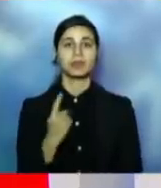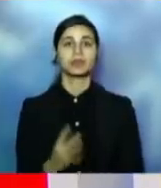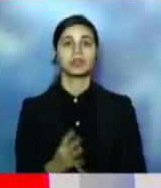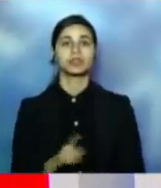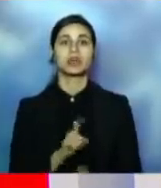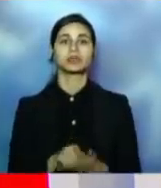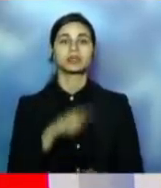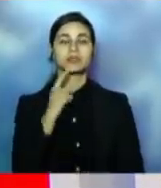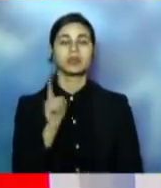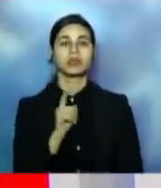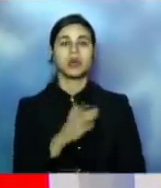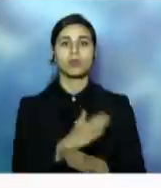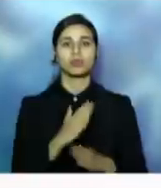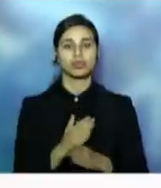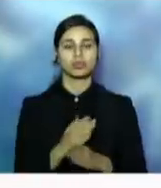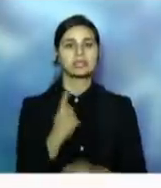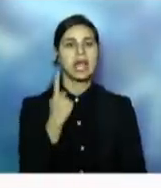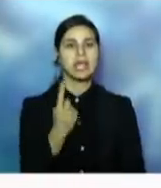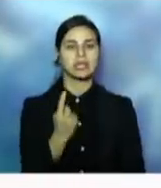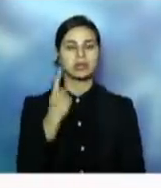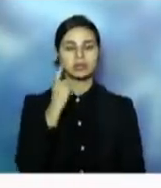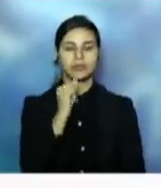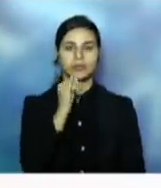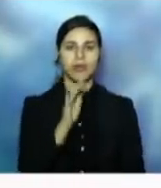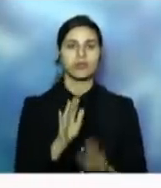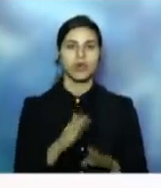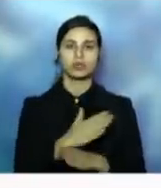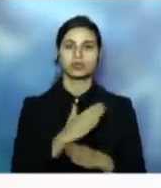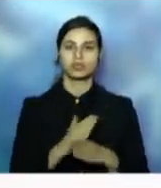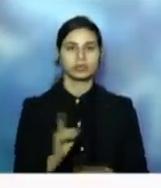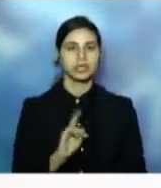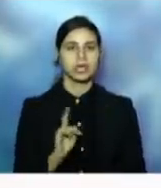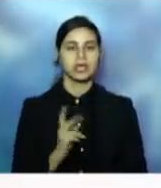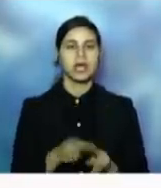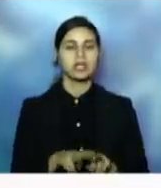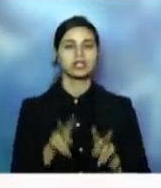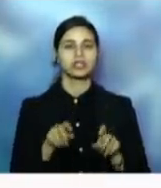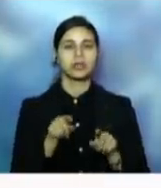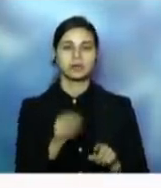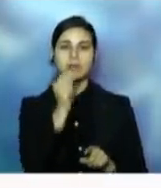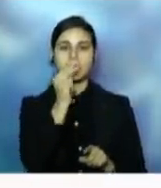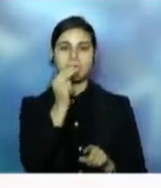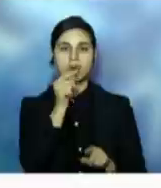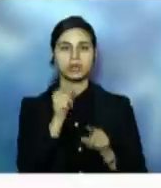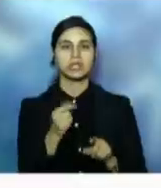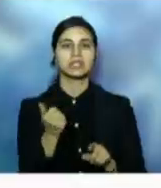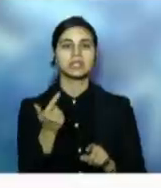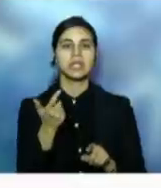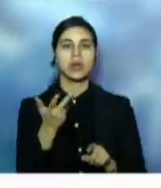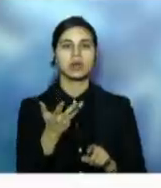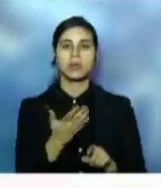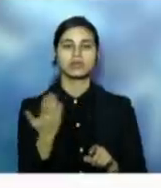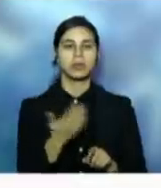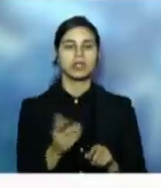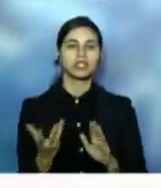აღნიშნე, ვიტყოდი, რომ პურის ერთეული არ ნიშნავს მხოლოდ პურს. ეს ნიშნავს პროდუქტის იმ რაოდენობას,